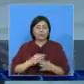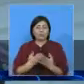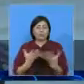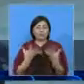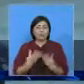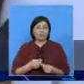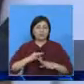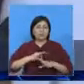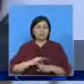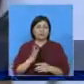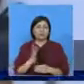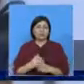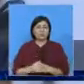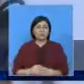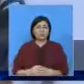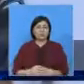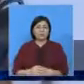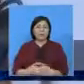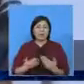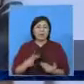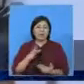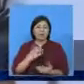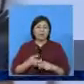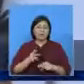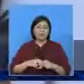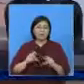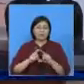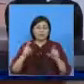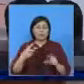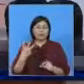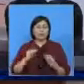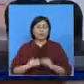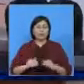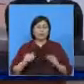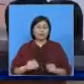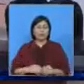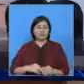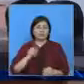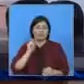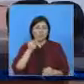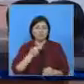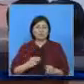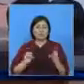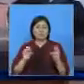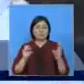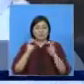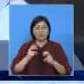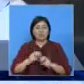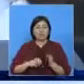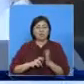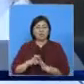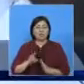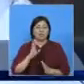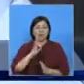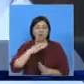дейін жүргізілуде. Қазіргі таңда аталған мектептің 3 оқушысы күдікті ретінде тергеуге алынды. Баланың ата-анасы